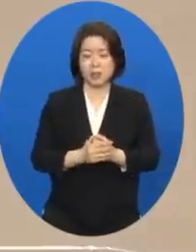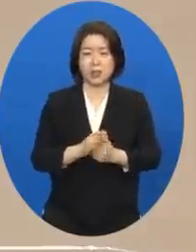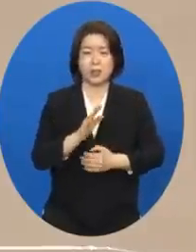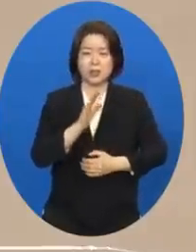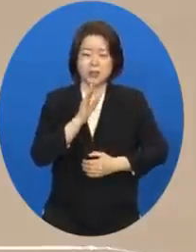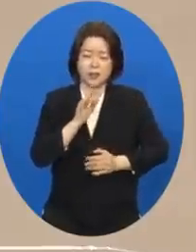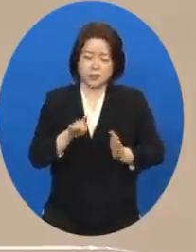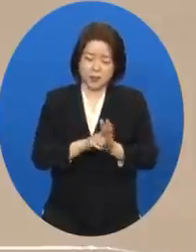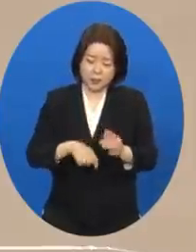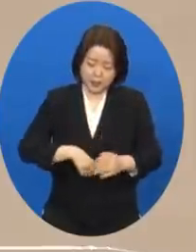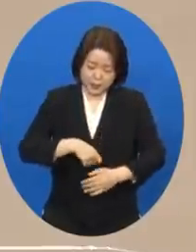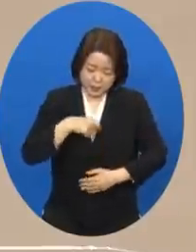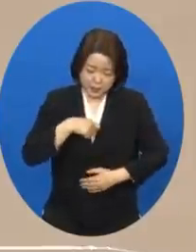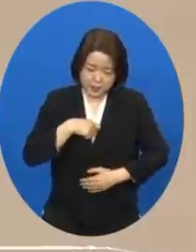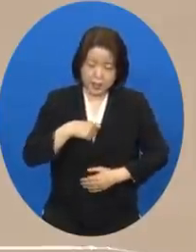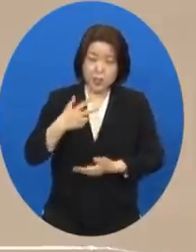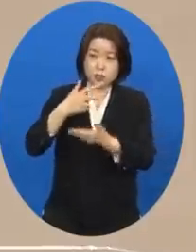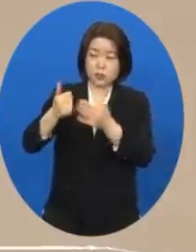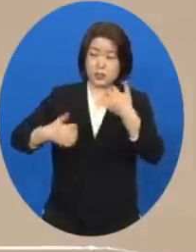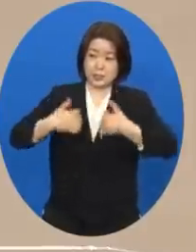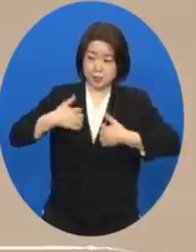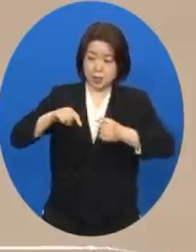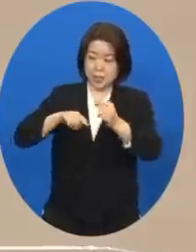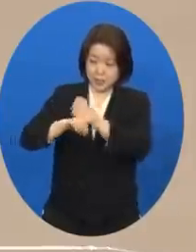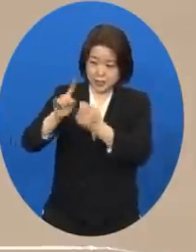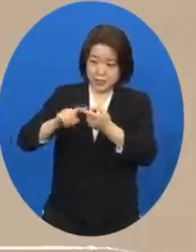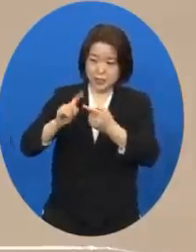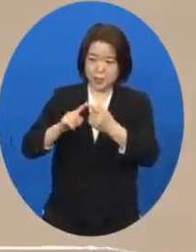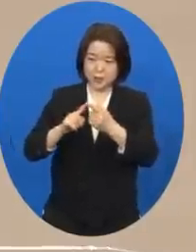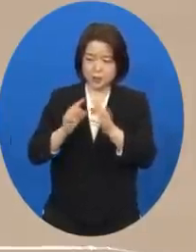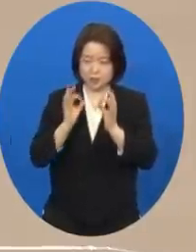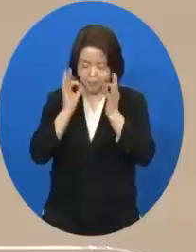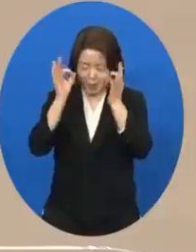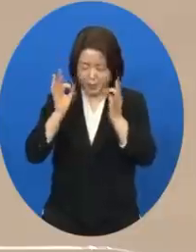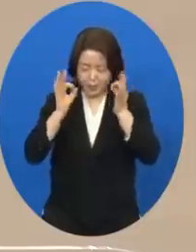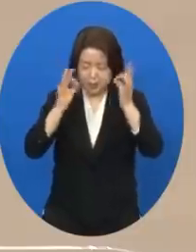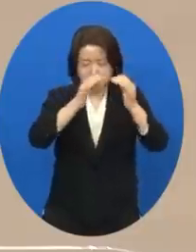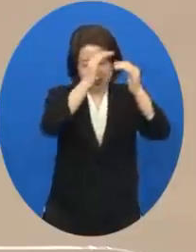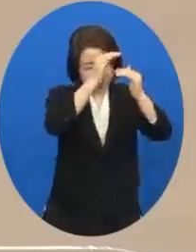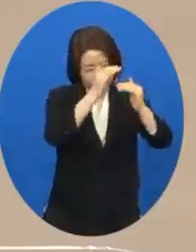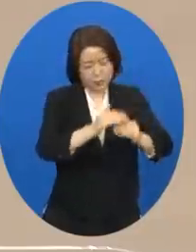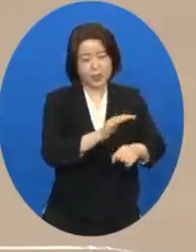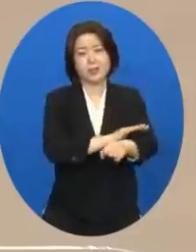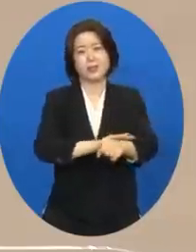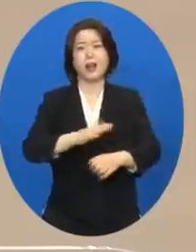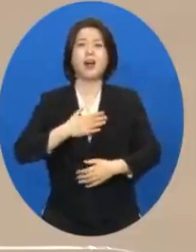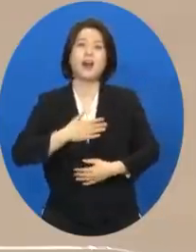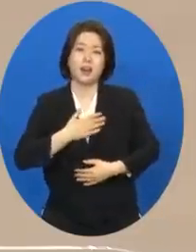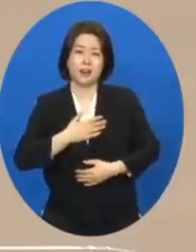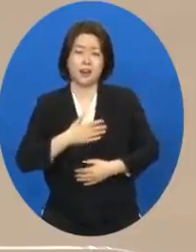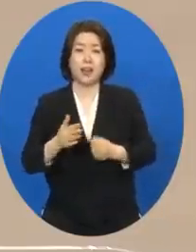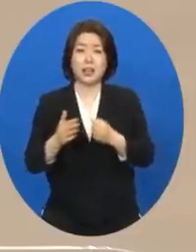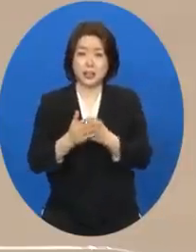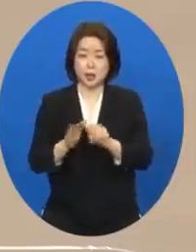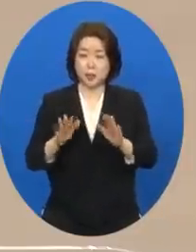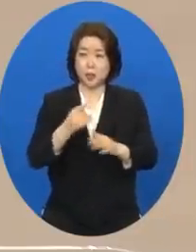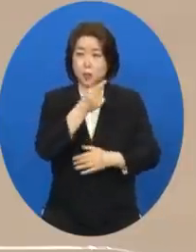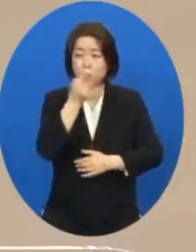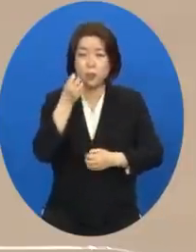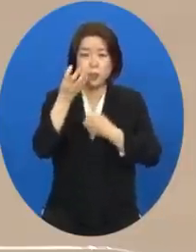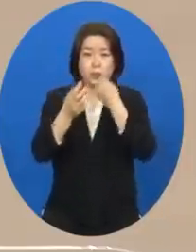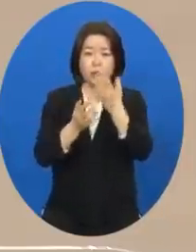기뻐하는 뜻대로만 하려고 몸부림 쳤던 과정을 잘 알기에 오늘 간증 에 잠 귀하고